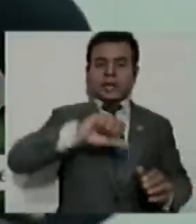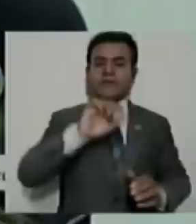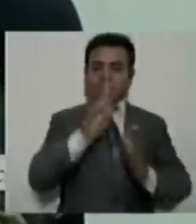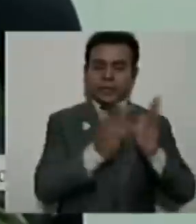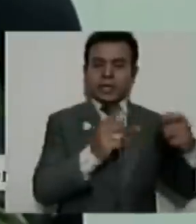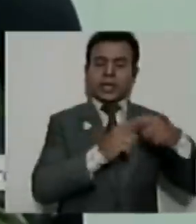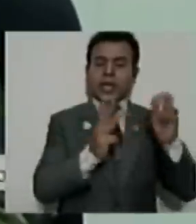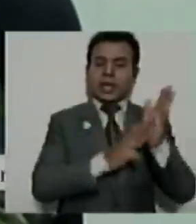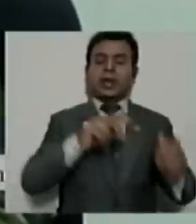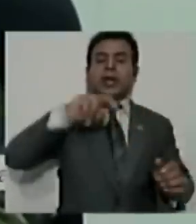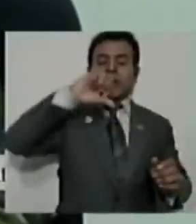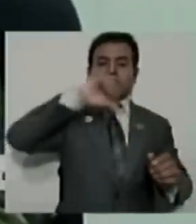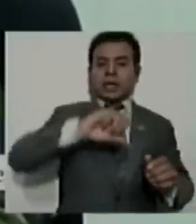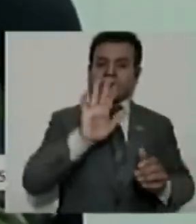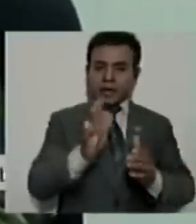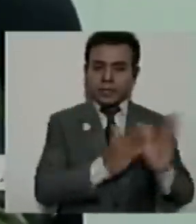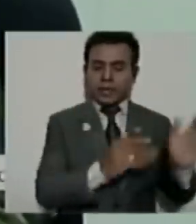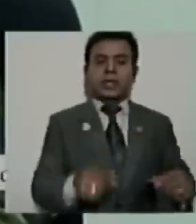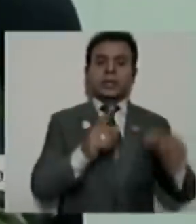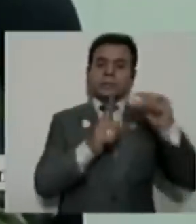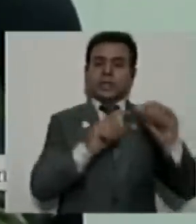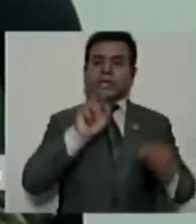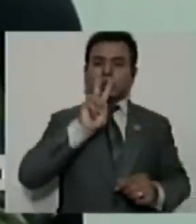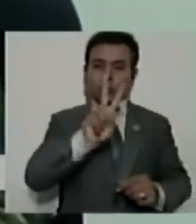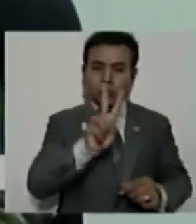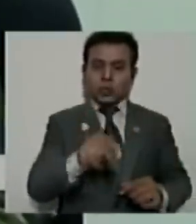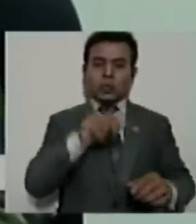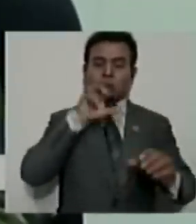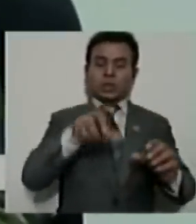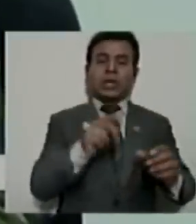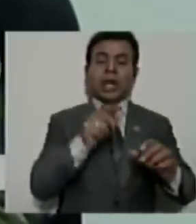অগ্রাধিকার ভিত্তিতে কোভিড হাসপাতাল এবং দেশের PCR ল্যাবে আমরা প্রেরণ করছি।